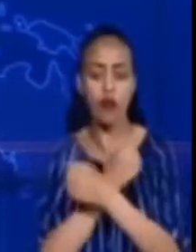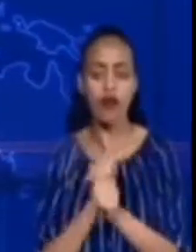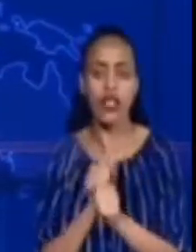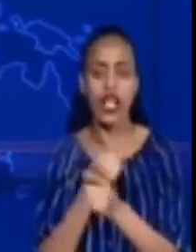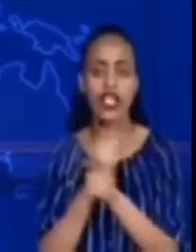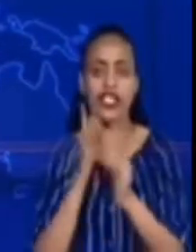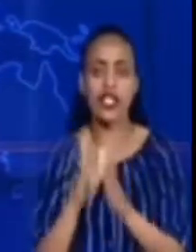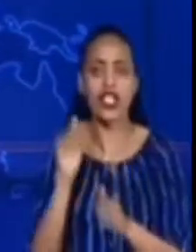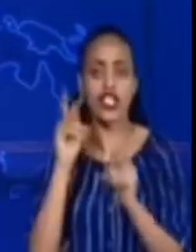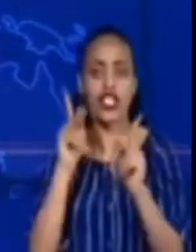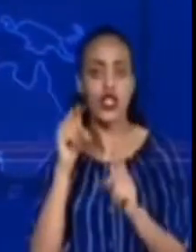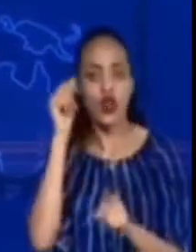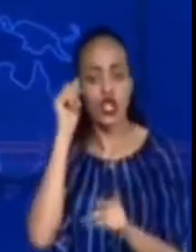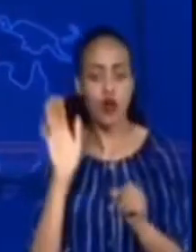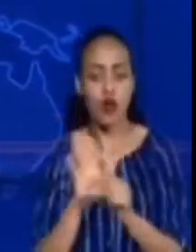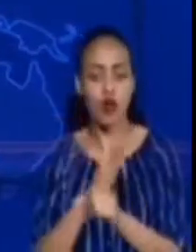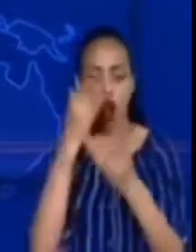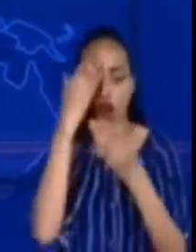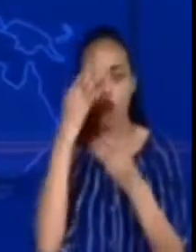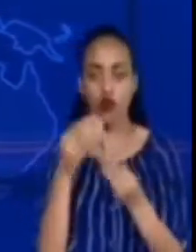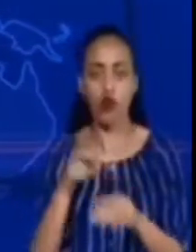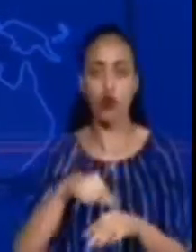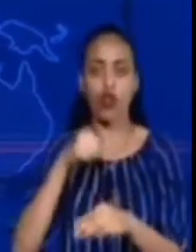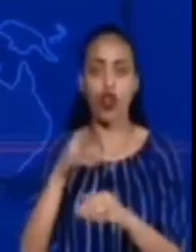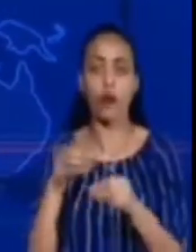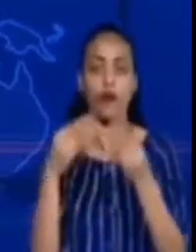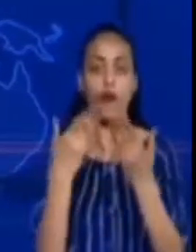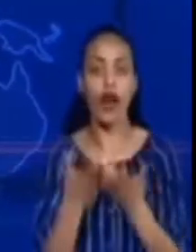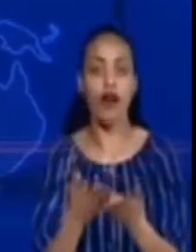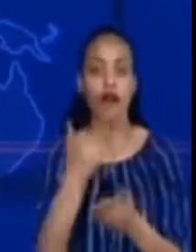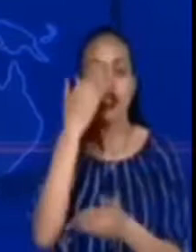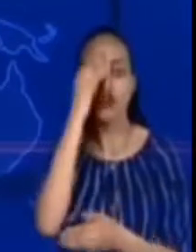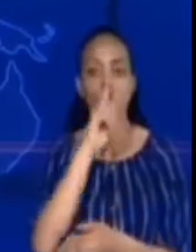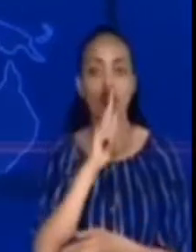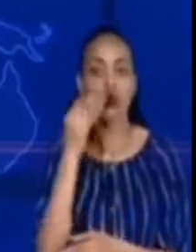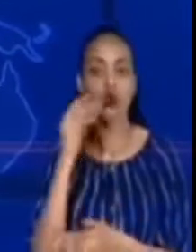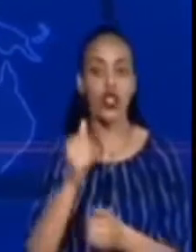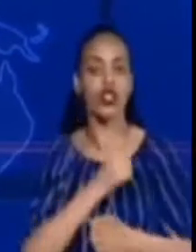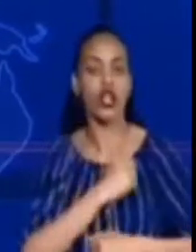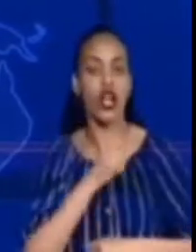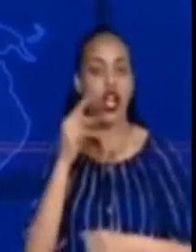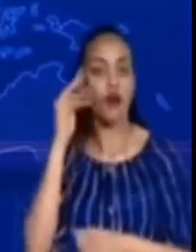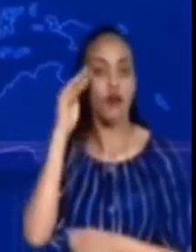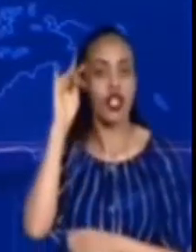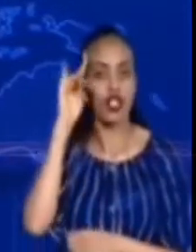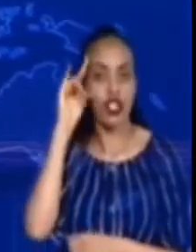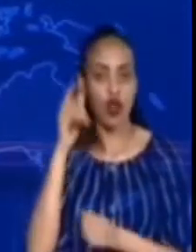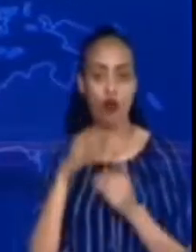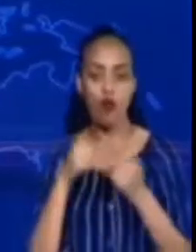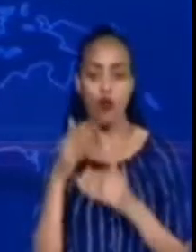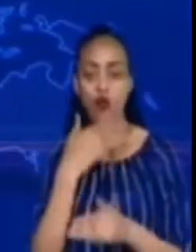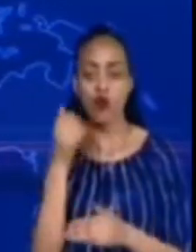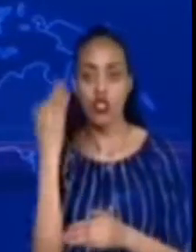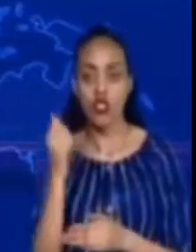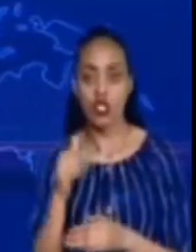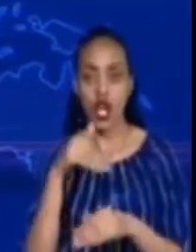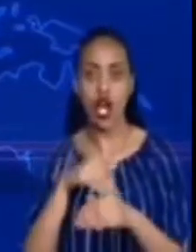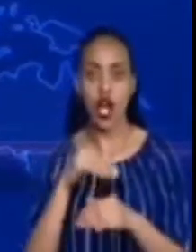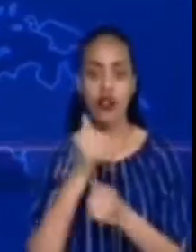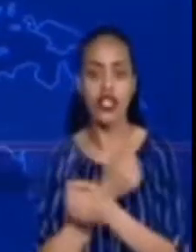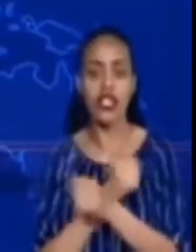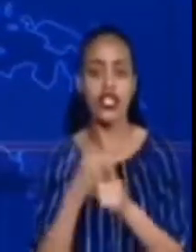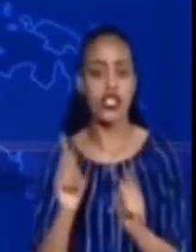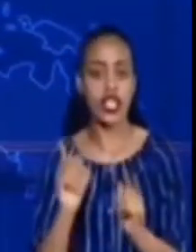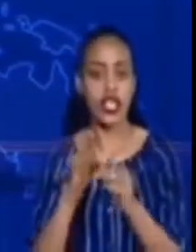ነው እርጅናው ነው መሰለኝ ስኳር አለቦት መሰለኝ ደም ግፊት አለቦት መሰለኝ በቃ ብዙ ነገር ሀሳብ አለቦት